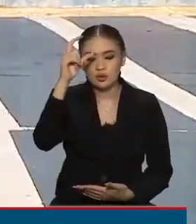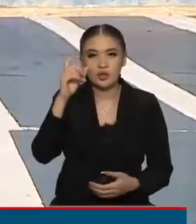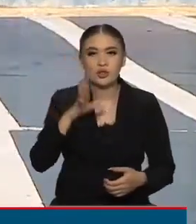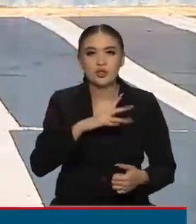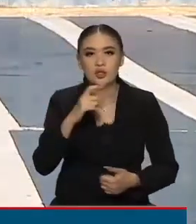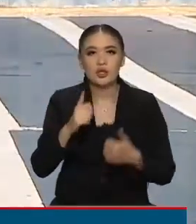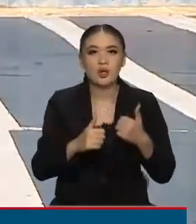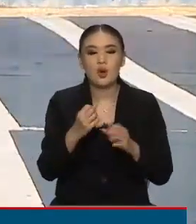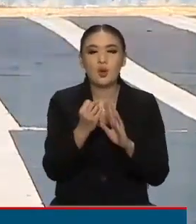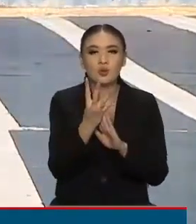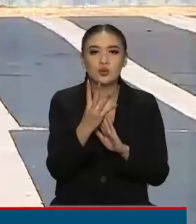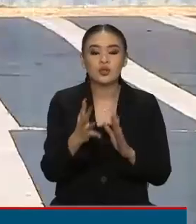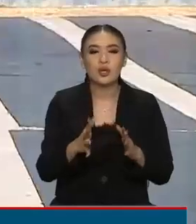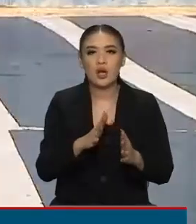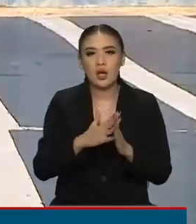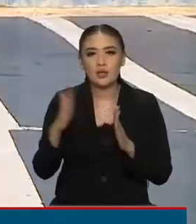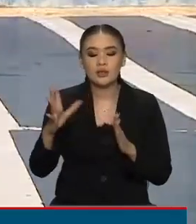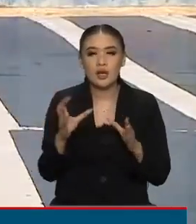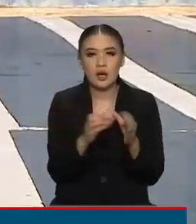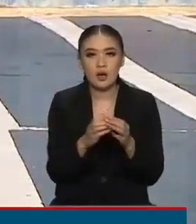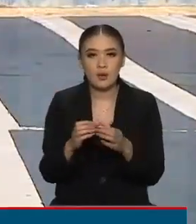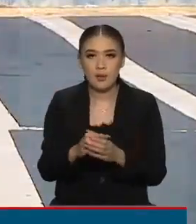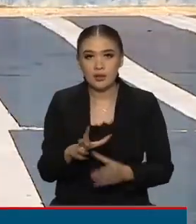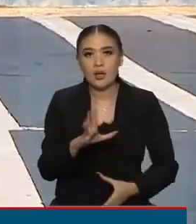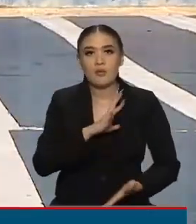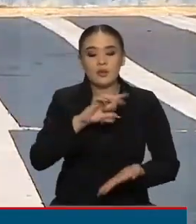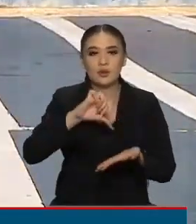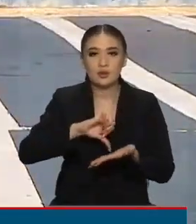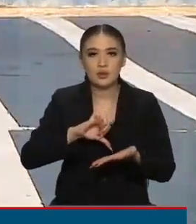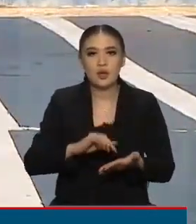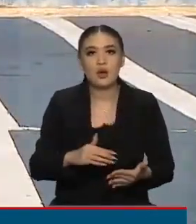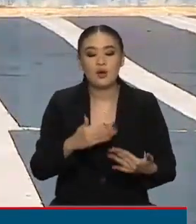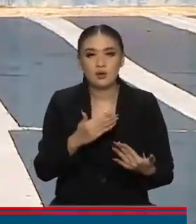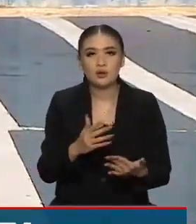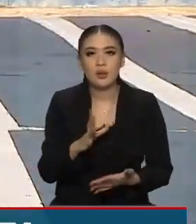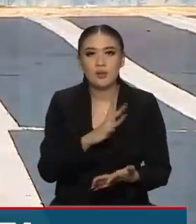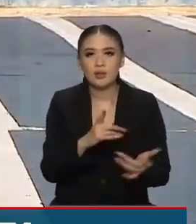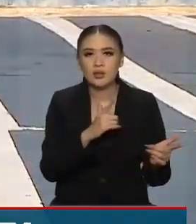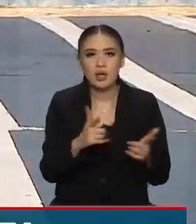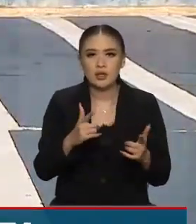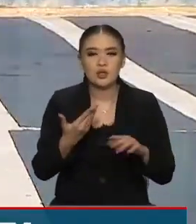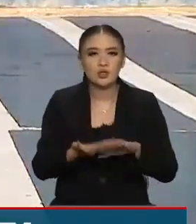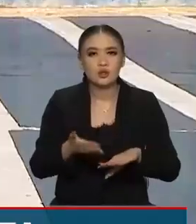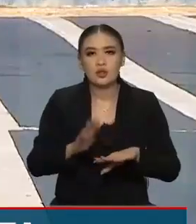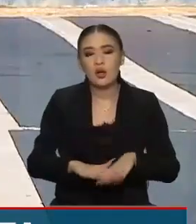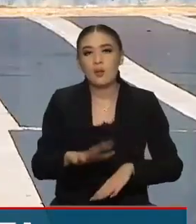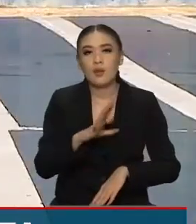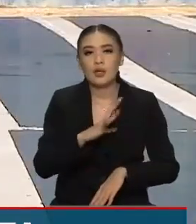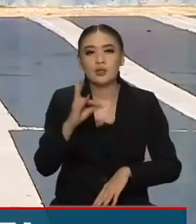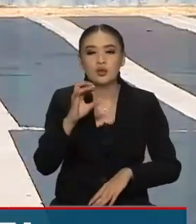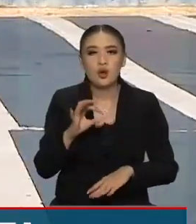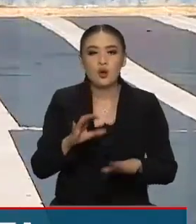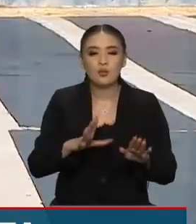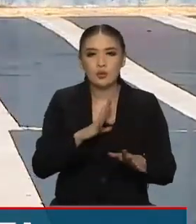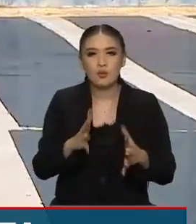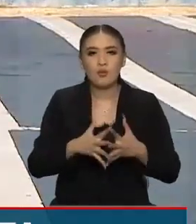бізде 14-тен астам команда қатысты. Ол жақта әрине дайындық өте қиын болды, бірақ жақсылап біз